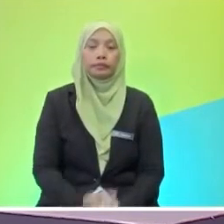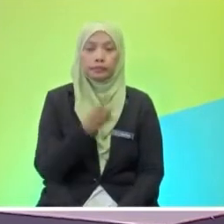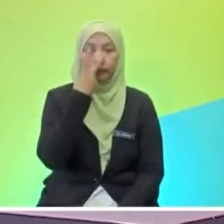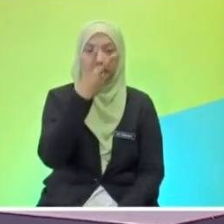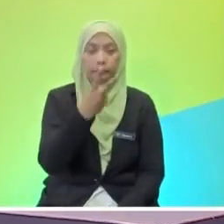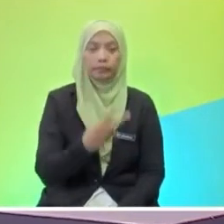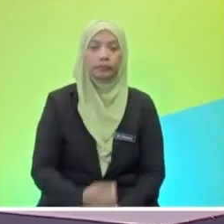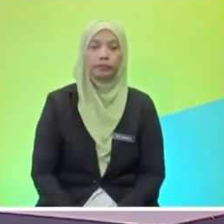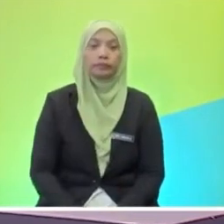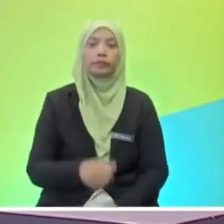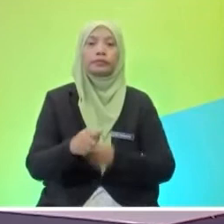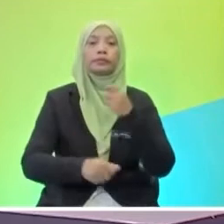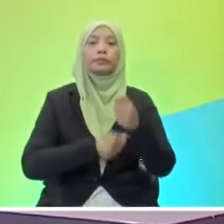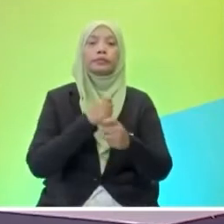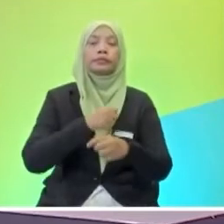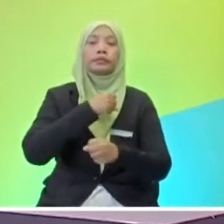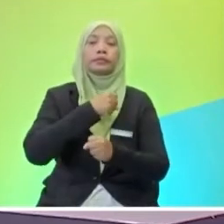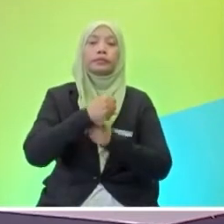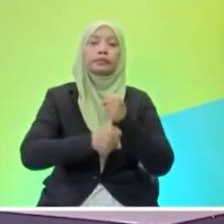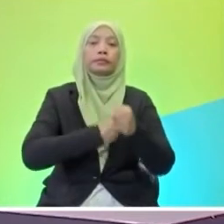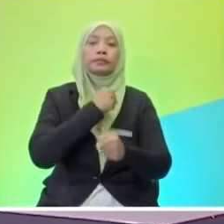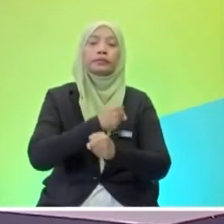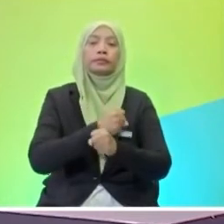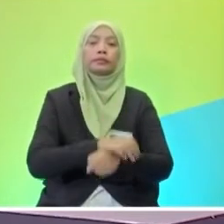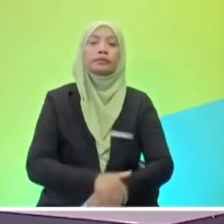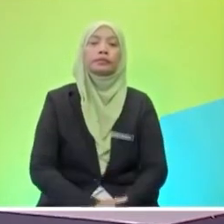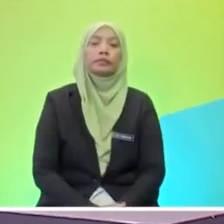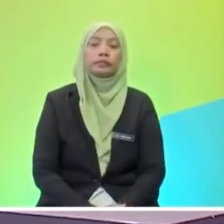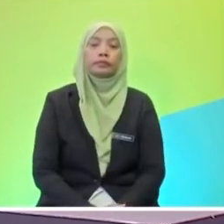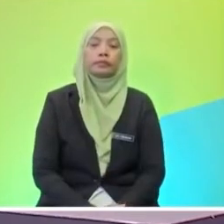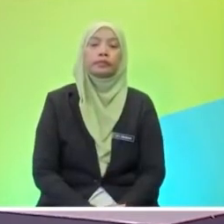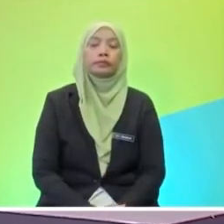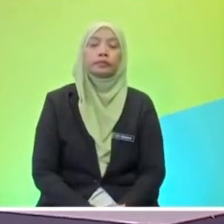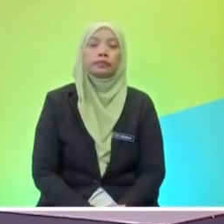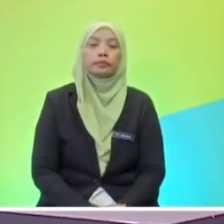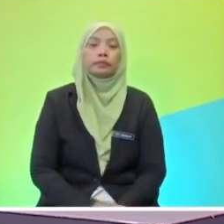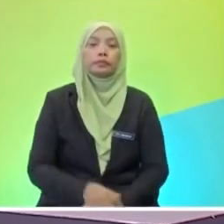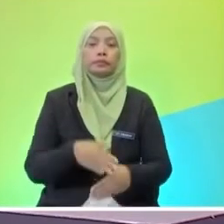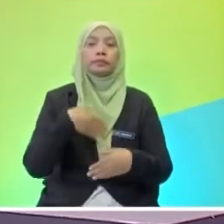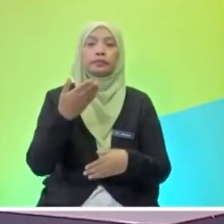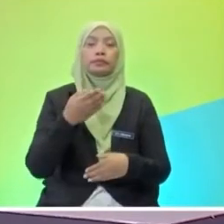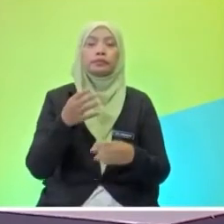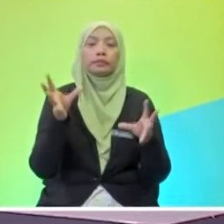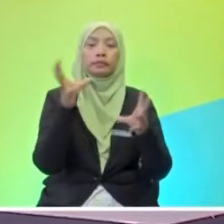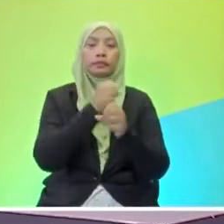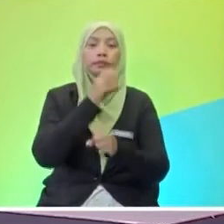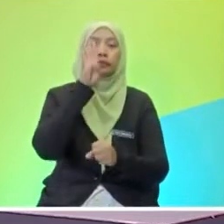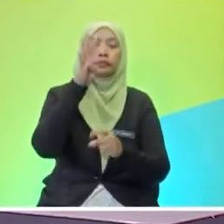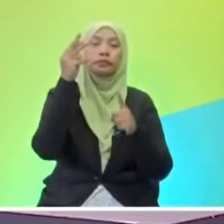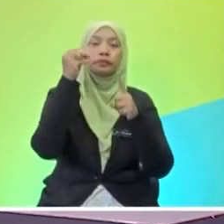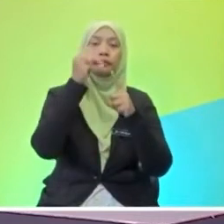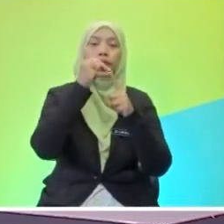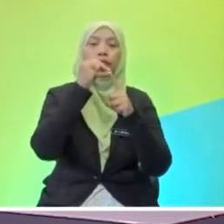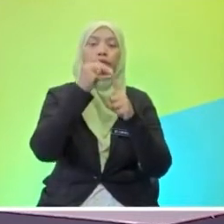alam kita Oke macam mana dapat Pak marka tapi dia nak dua saja alasan